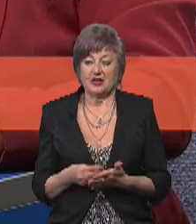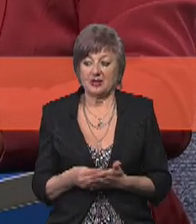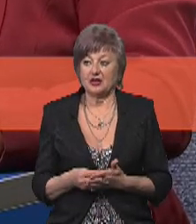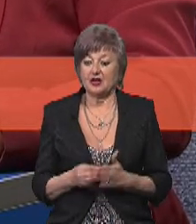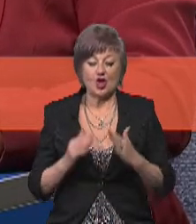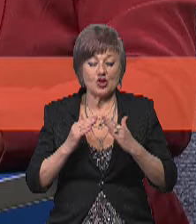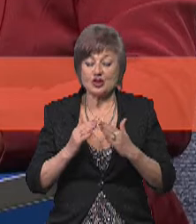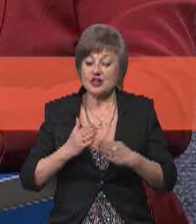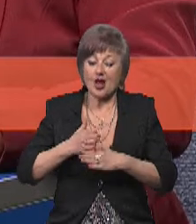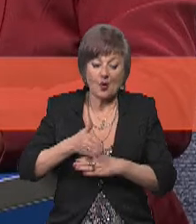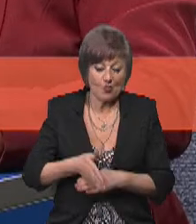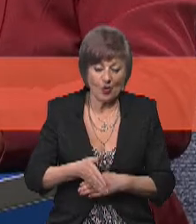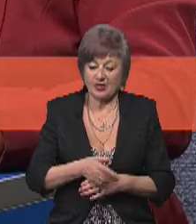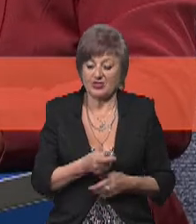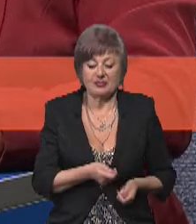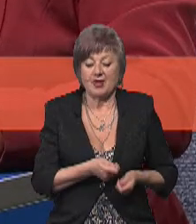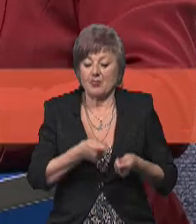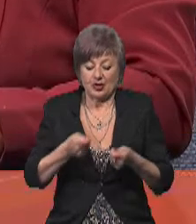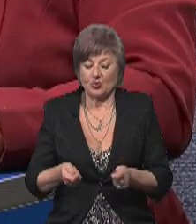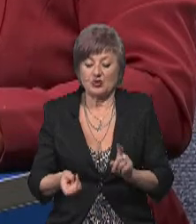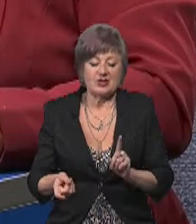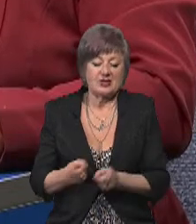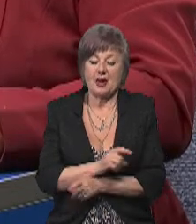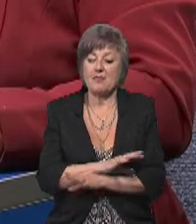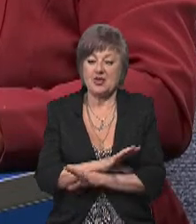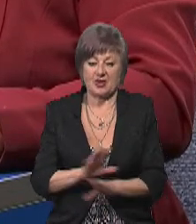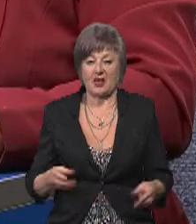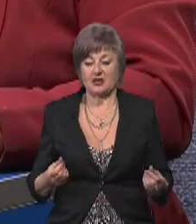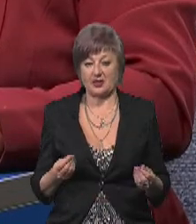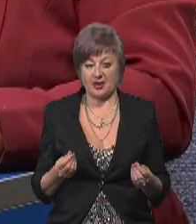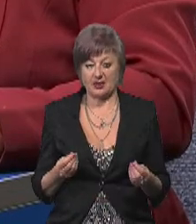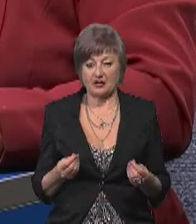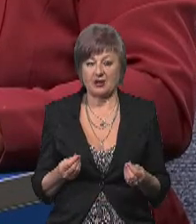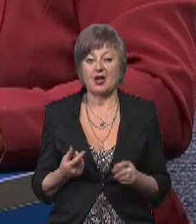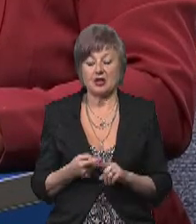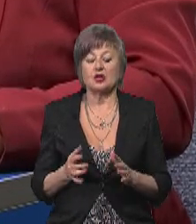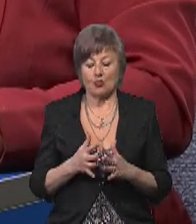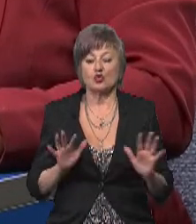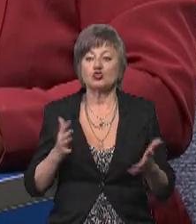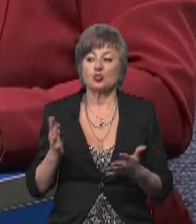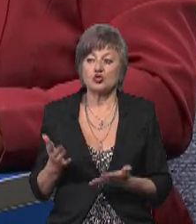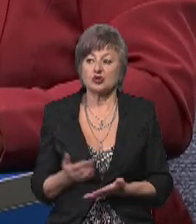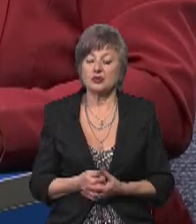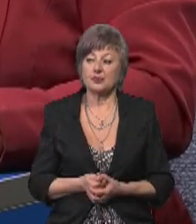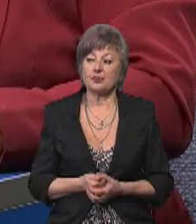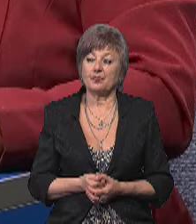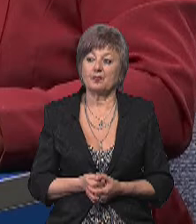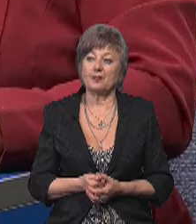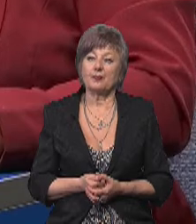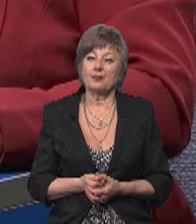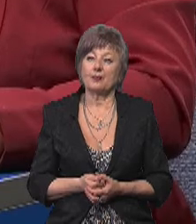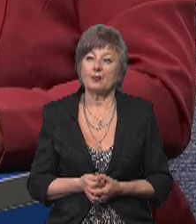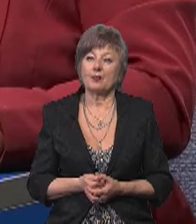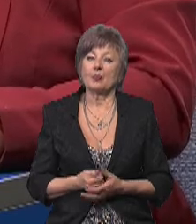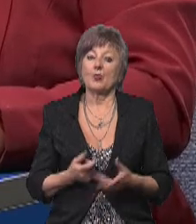жодна організація не приносить і не обмінює грошові кошти. Ну, це більшості таких випадків, таких шахрайств. Зрозуміло. А